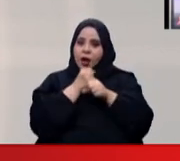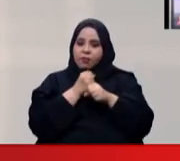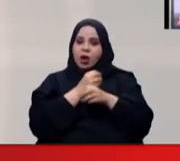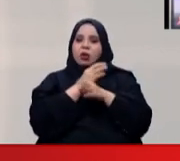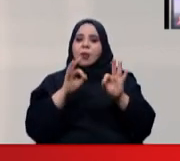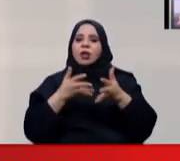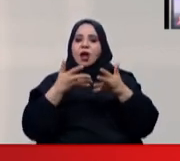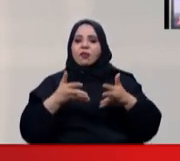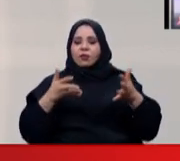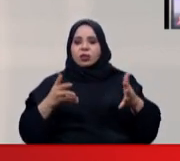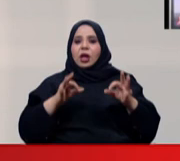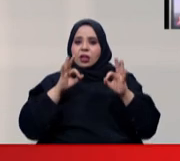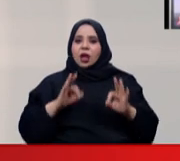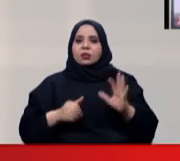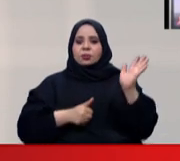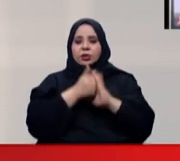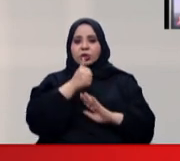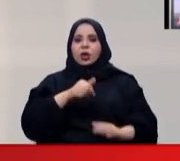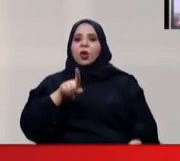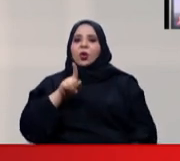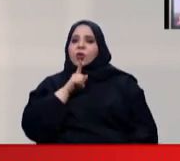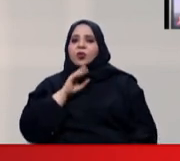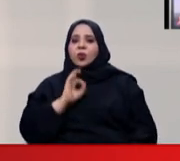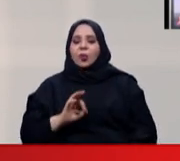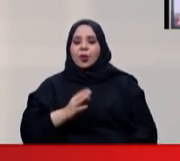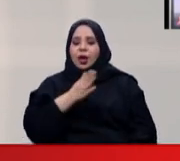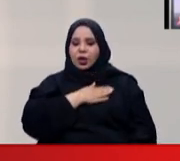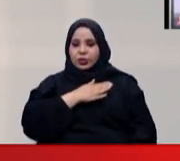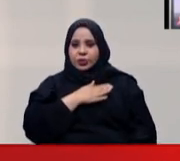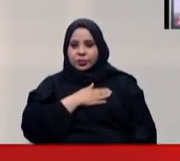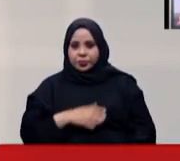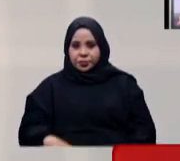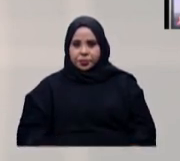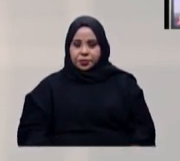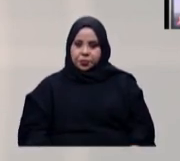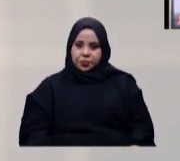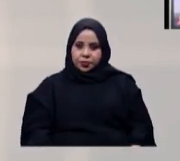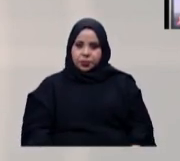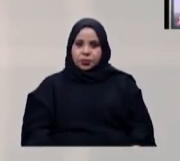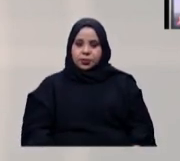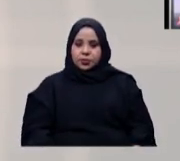على توفير كافة التسهيلات اللازمة لإنجاح موسم عاشوراء.